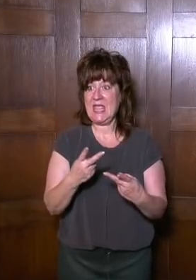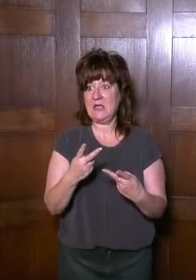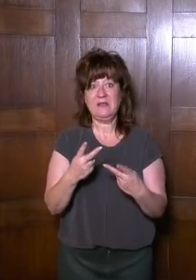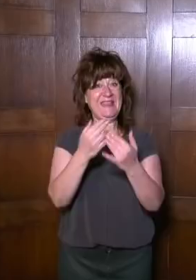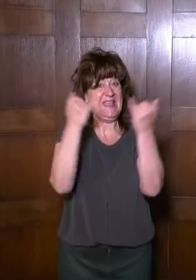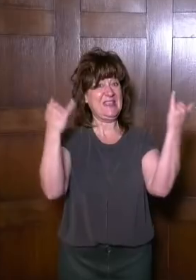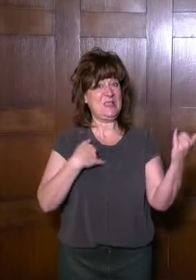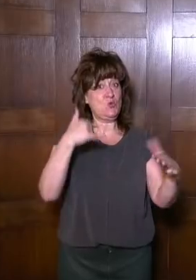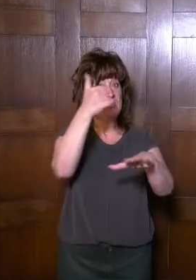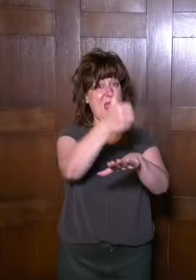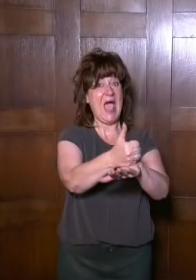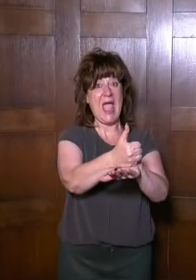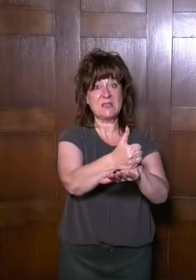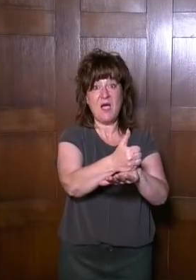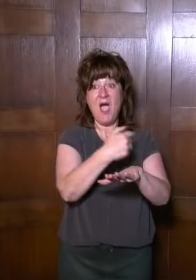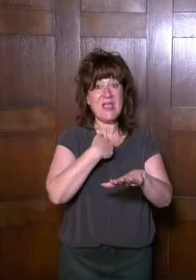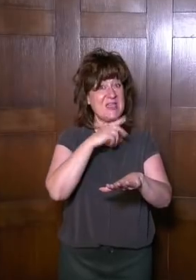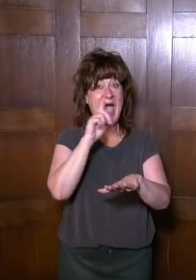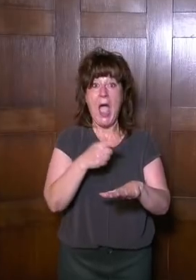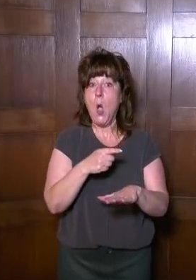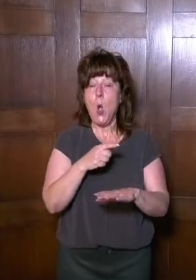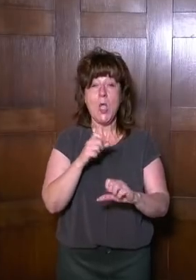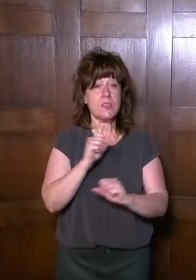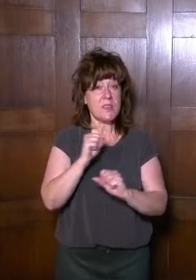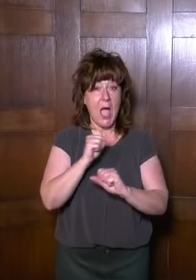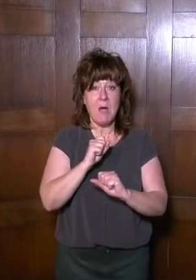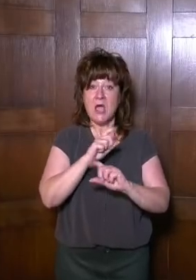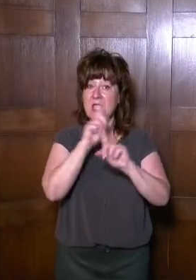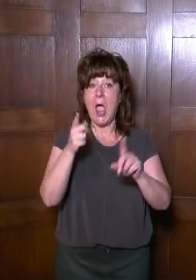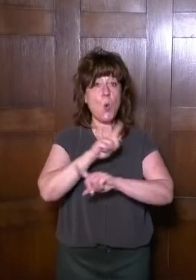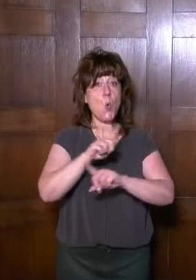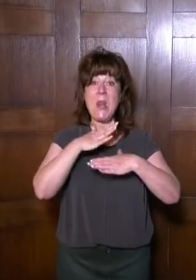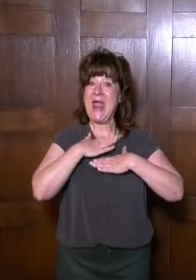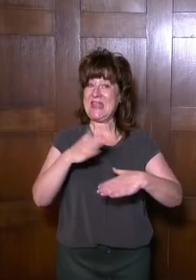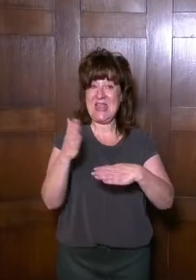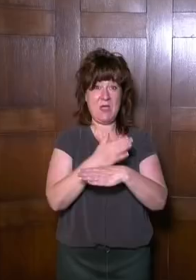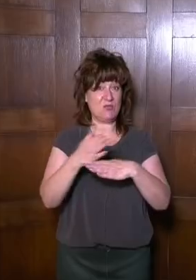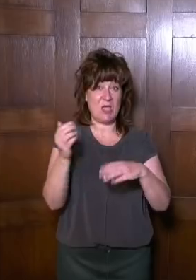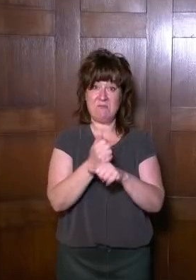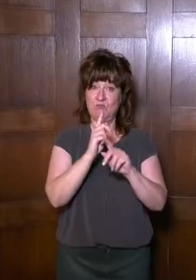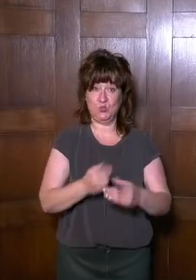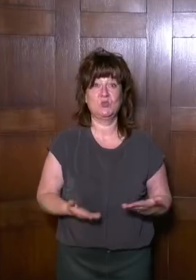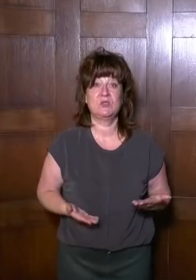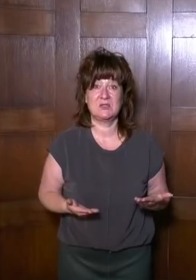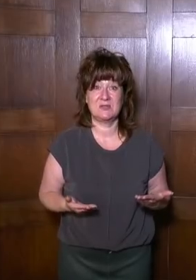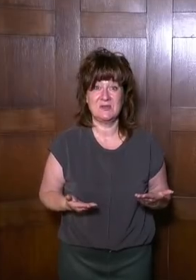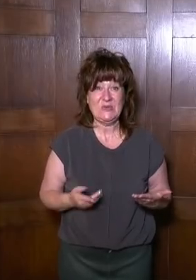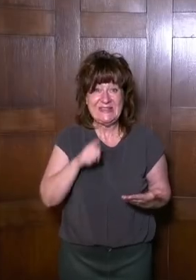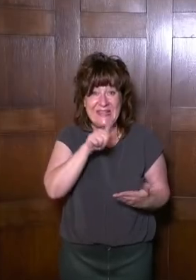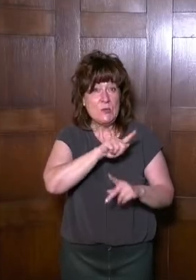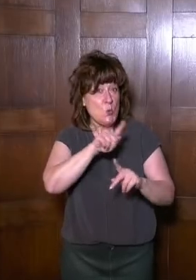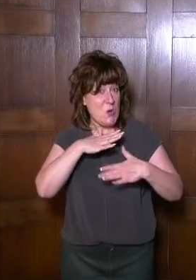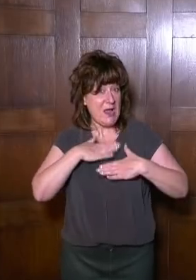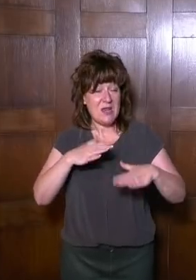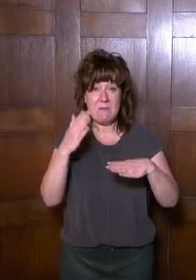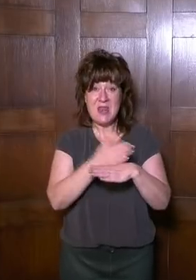ich also auch ziemlich dramatische und unangenehme Entscheidungen treffen. Und diese unangenehme Entscheidung